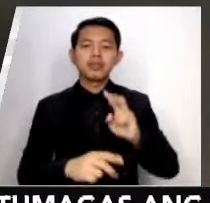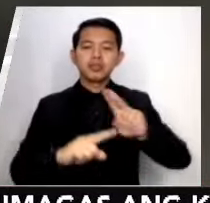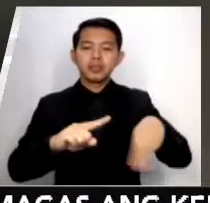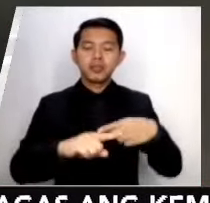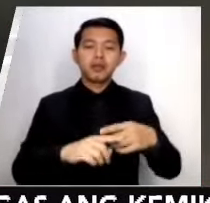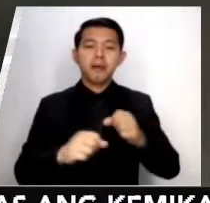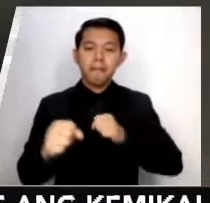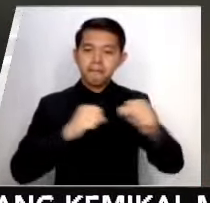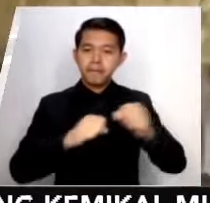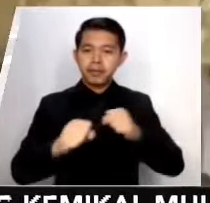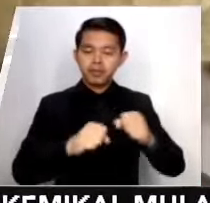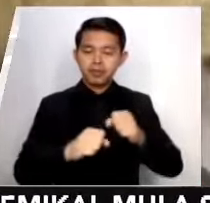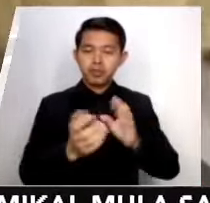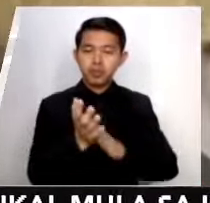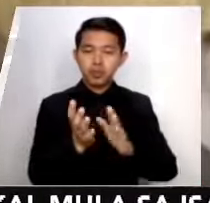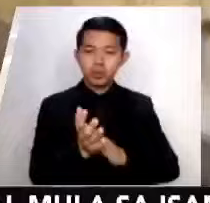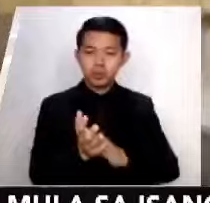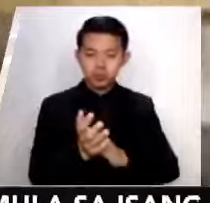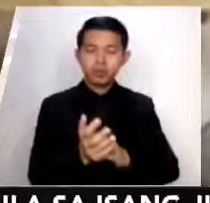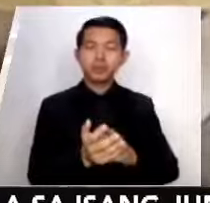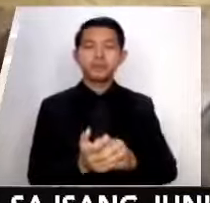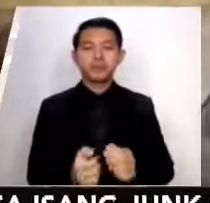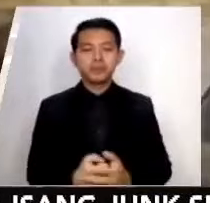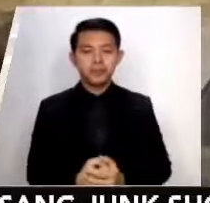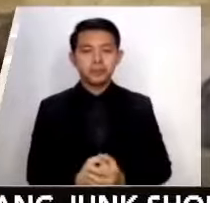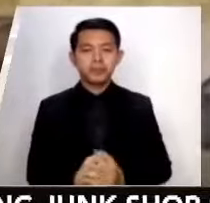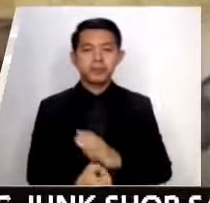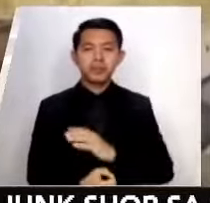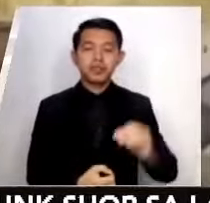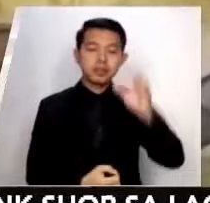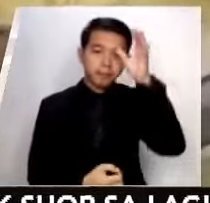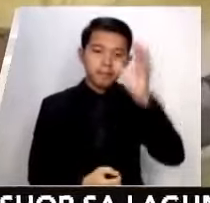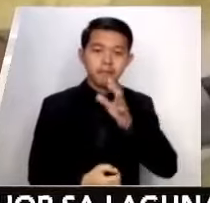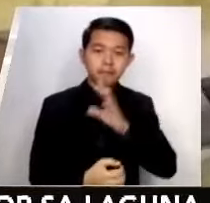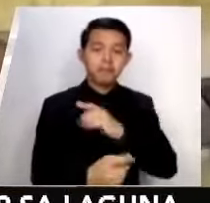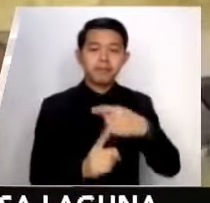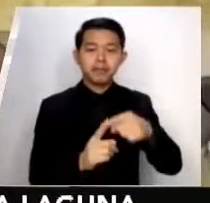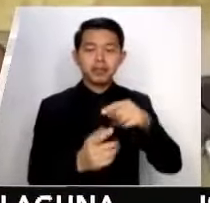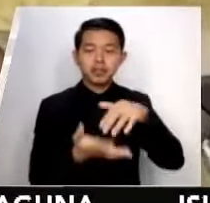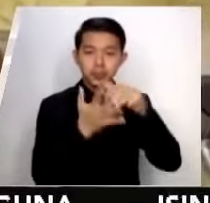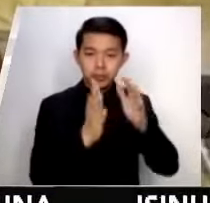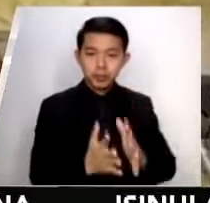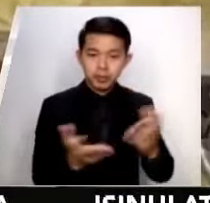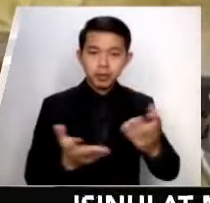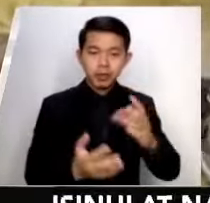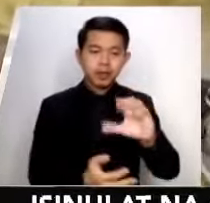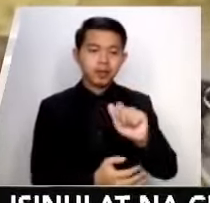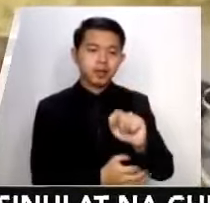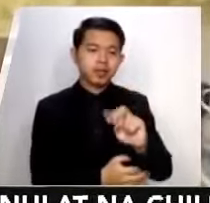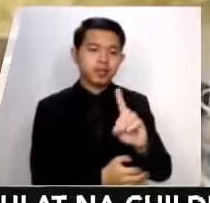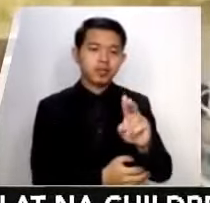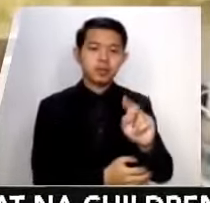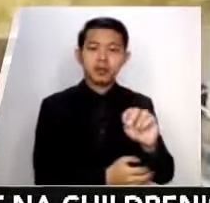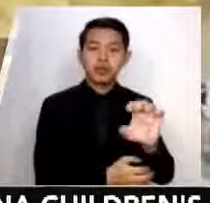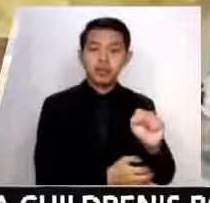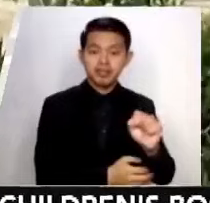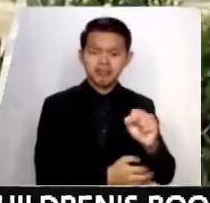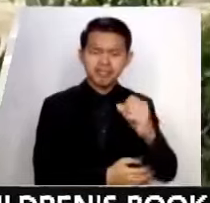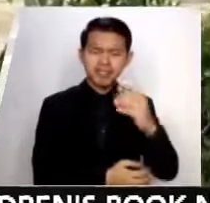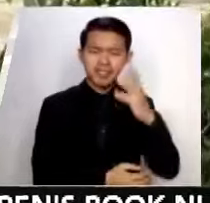24 na estudyante at ilang magulang sa Verac Catanduanes nakaranas ng pananakit ng tiyan, hilo at